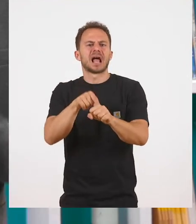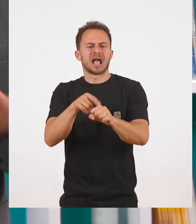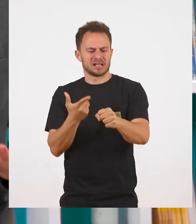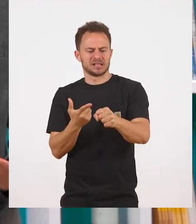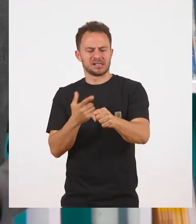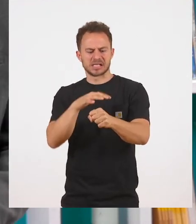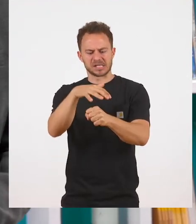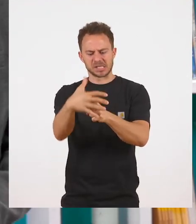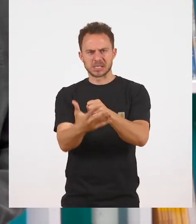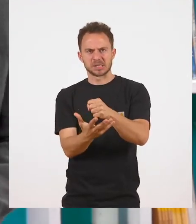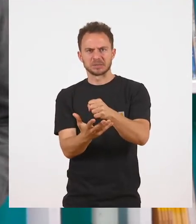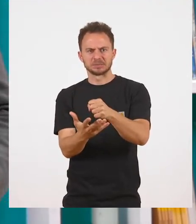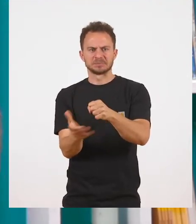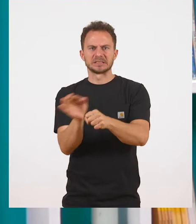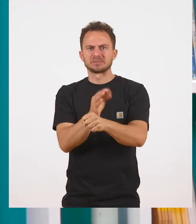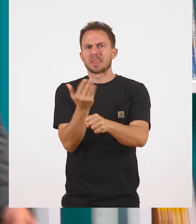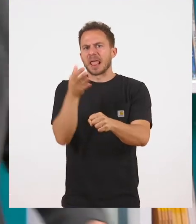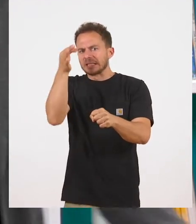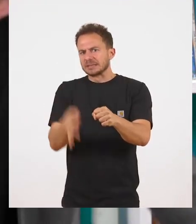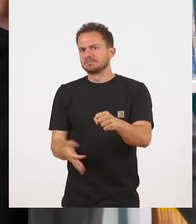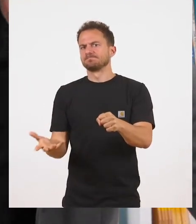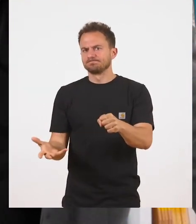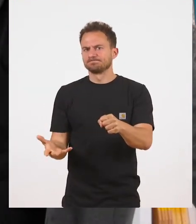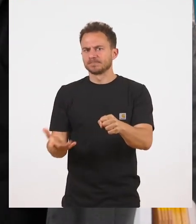Αυτό έχει ένα ακανόνιστο σχήμα. Στη φωτογραφία